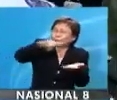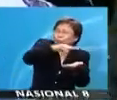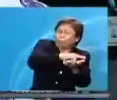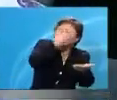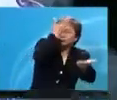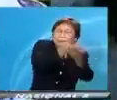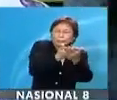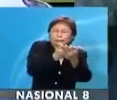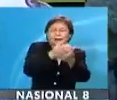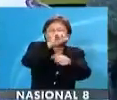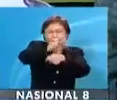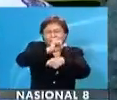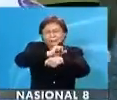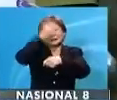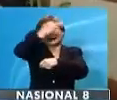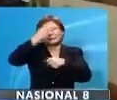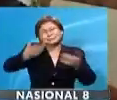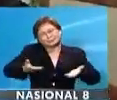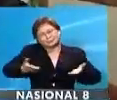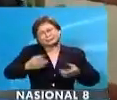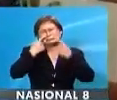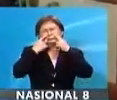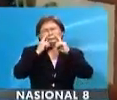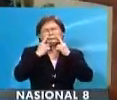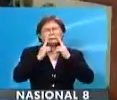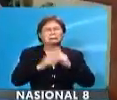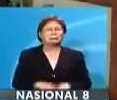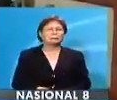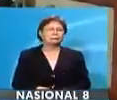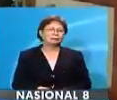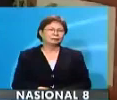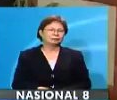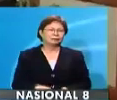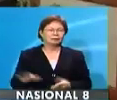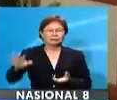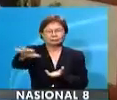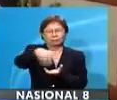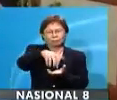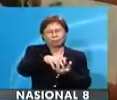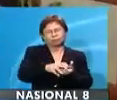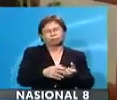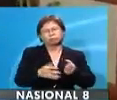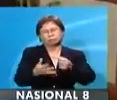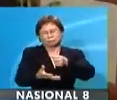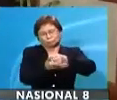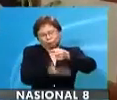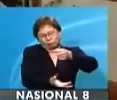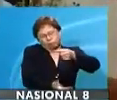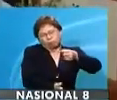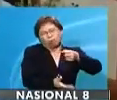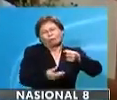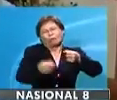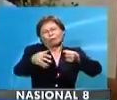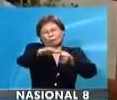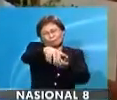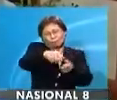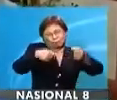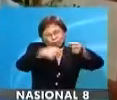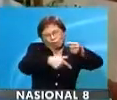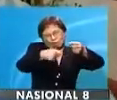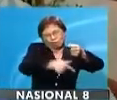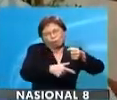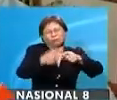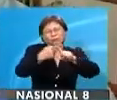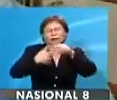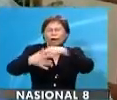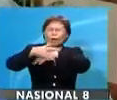kaki mengerjakan haji lagi. Oh, kalau ikutkan nak mengumpul duit tu memang dari awal-awal dulu memang payah